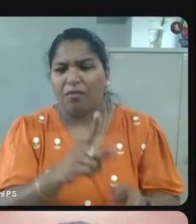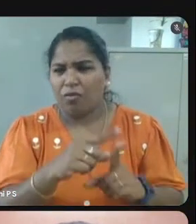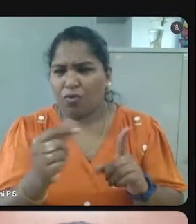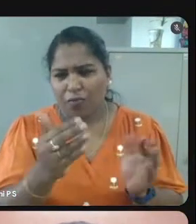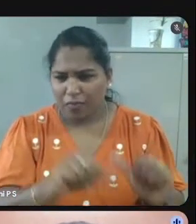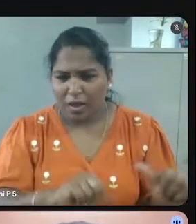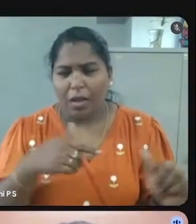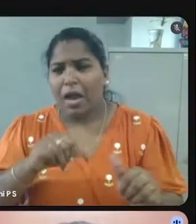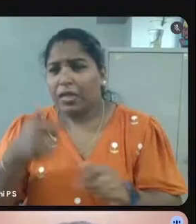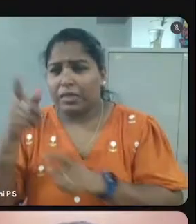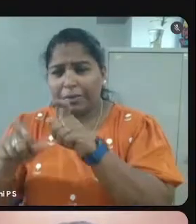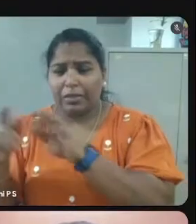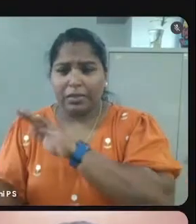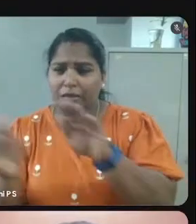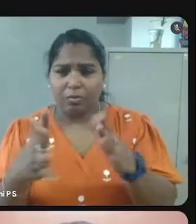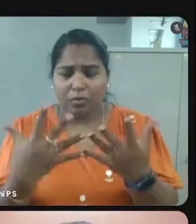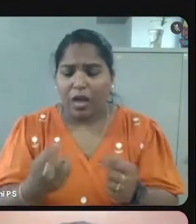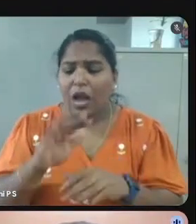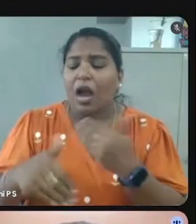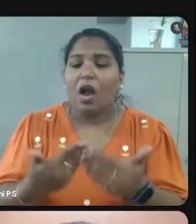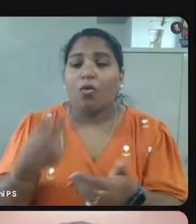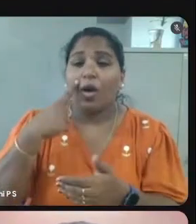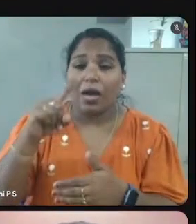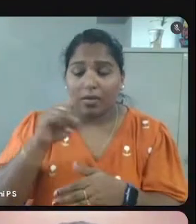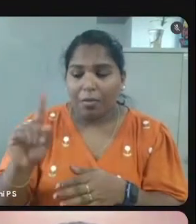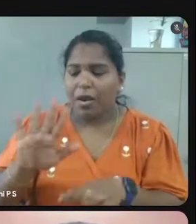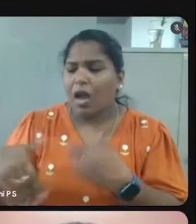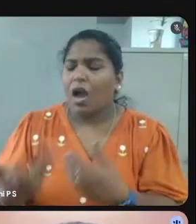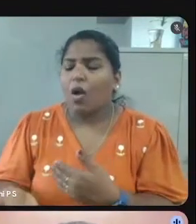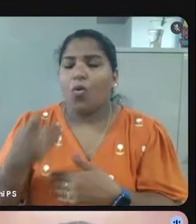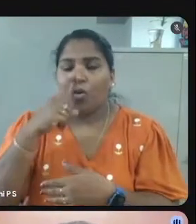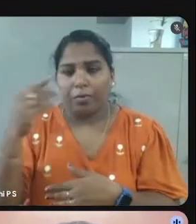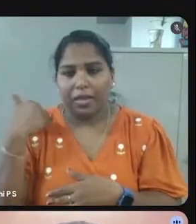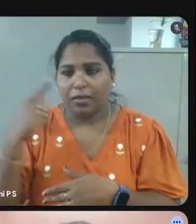കാണാൻ പറ്റുന്നത്. അപ്പം അത് എങ്ങനെയാണ് നമുക്ക് പാരന്റ്സിനെ അല്ലെങ്കിൽ സിബ്ലിങ്സിനെ